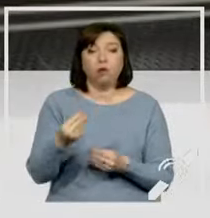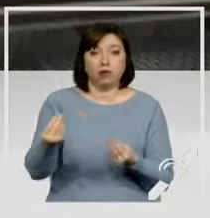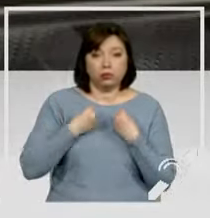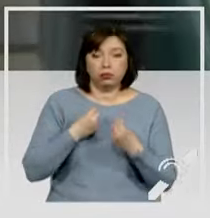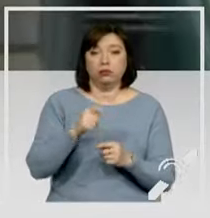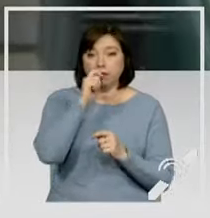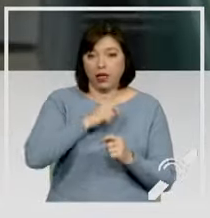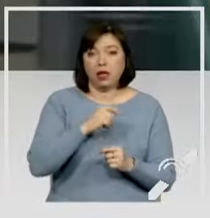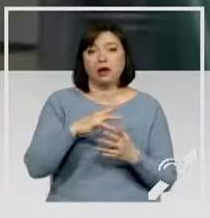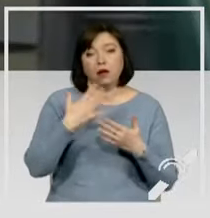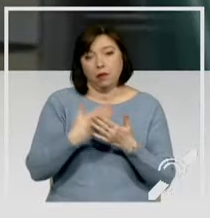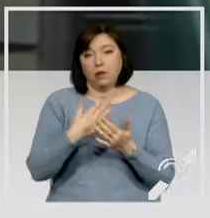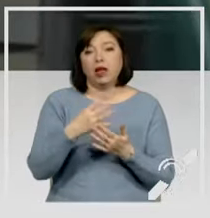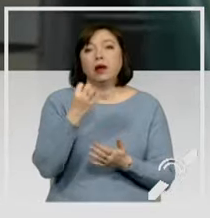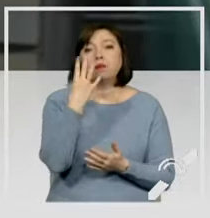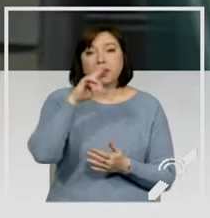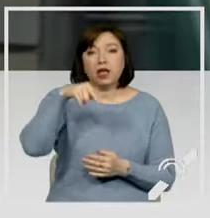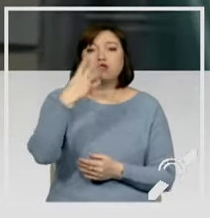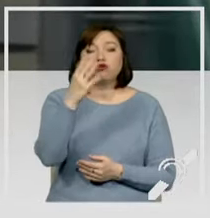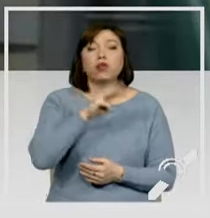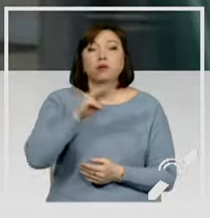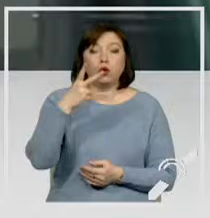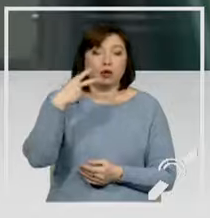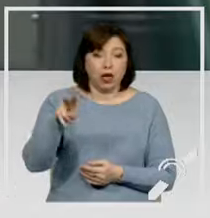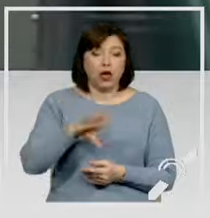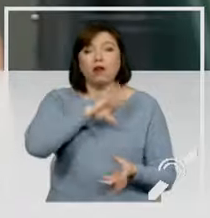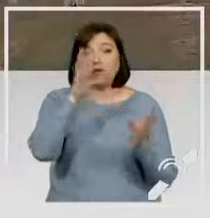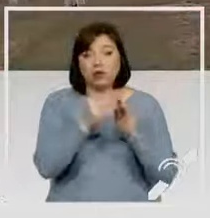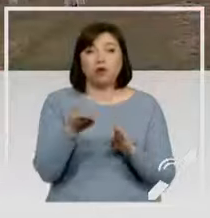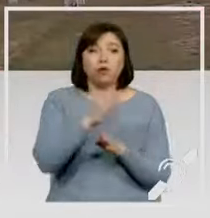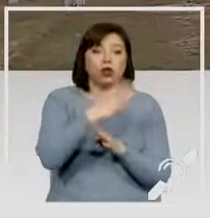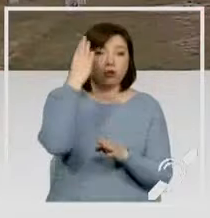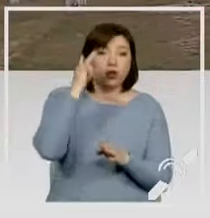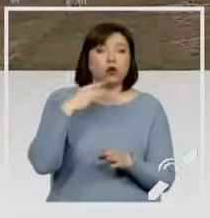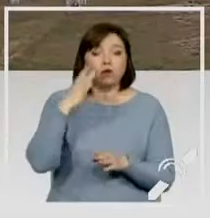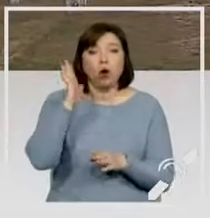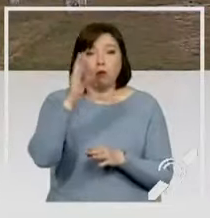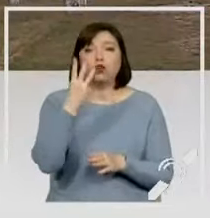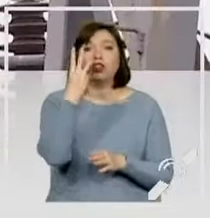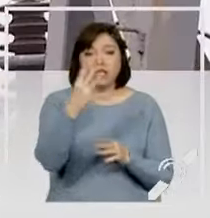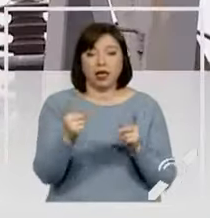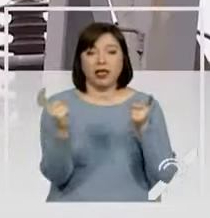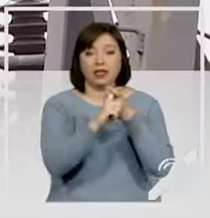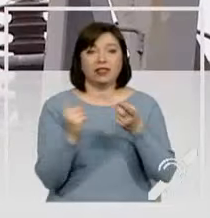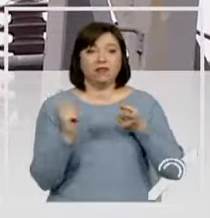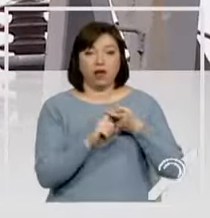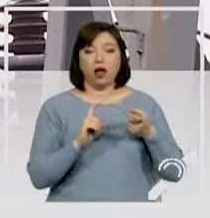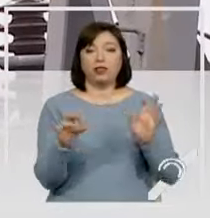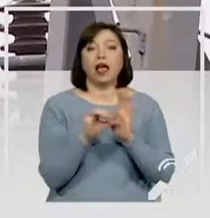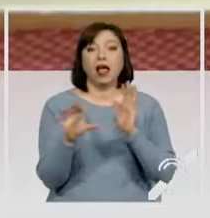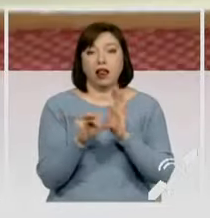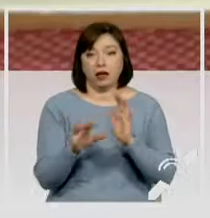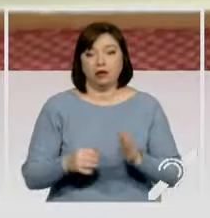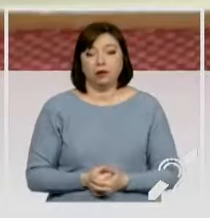grant în valoare de 15,4 milioane euro. În total, între Republica Moldova și România vor fi 3 conexiuni